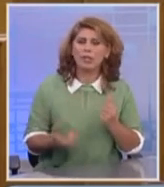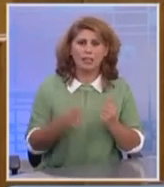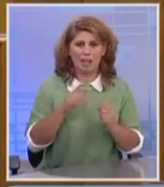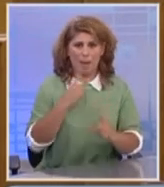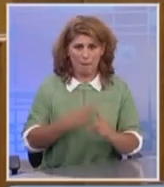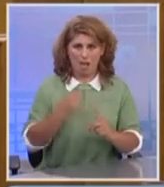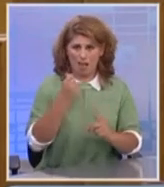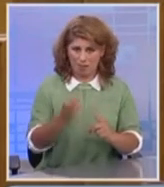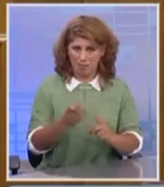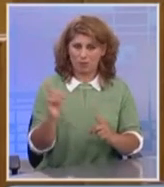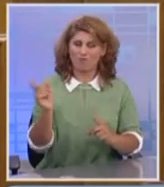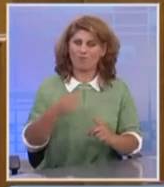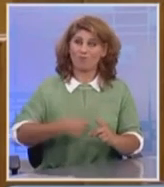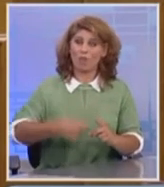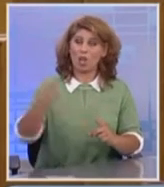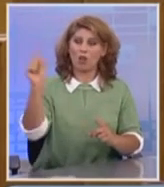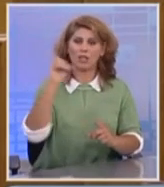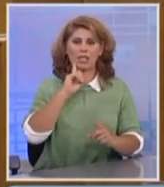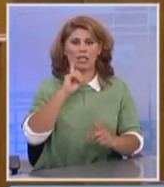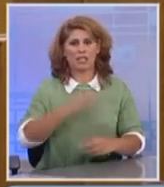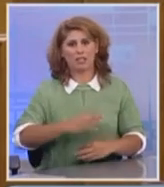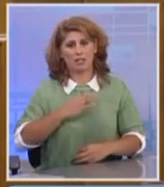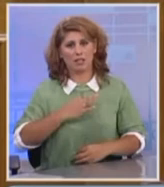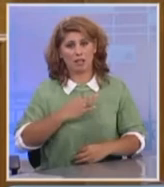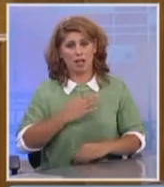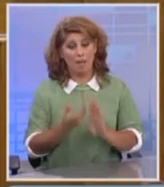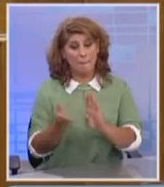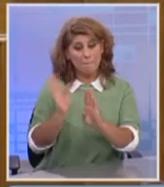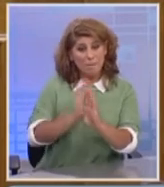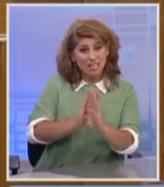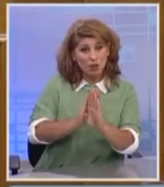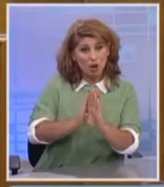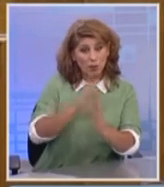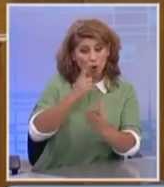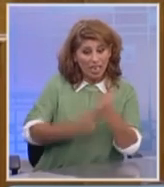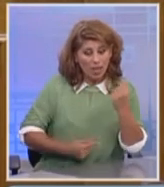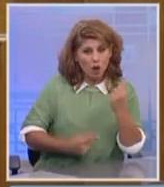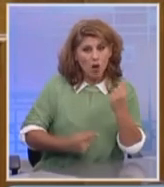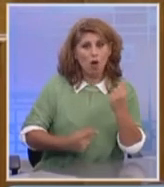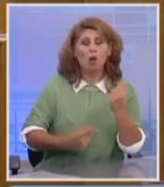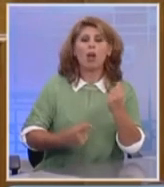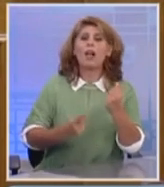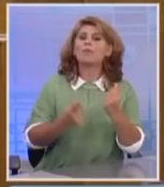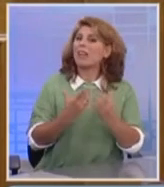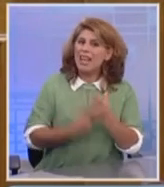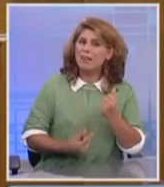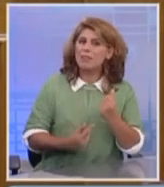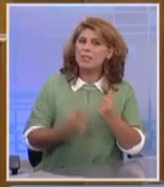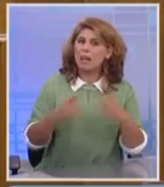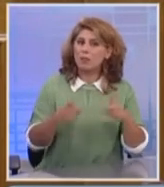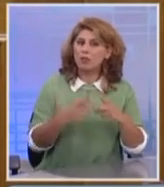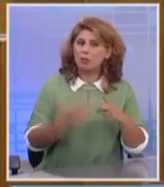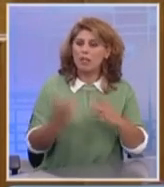Όχι, κυρίες και κύριοι της κυβέρνησης. Πίσω από κάθε κενό και έλλειψη σε εκπαιδευτικούς υπάρχει ένας